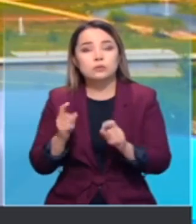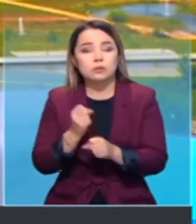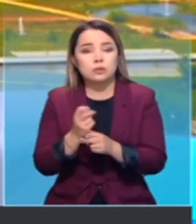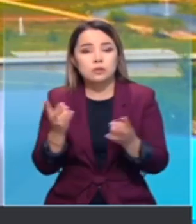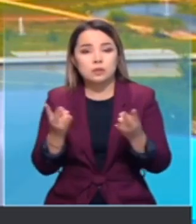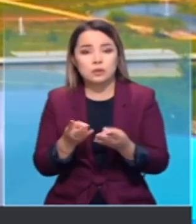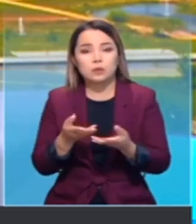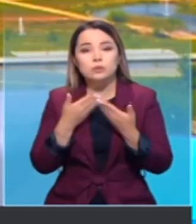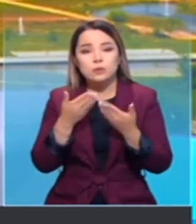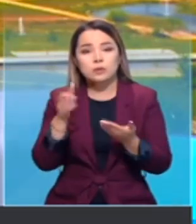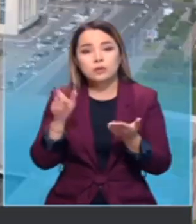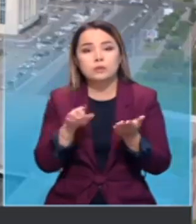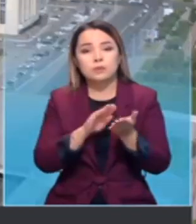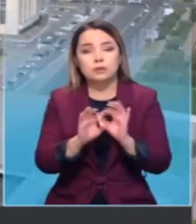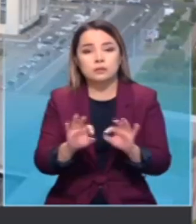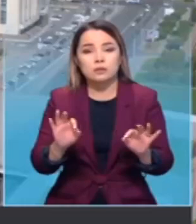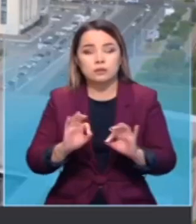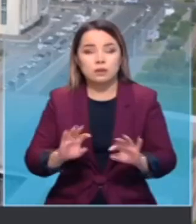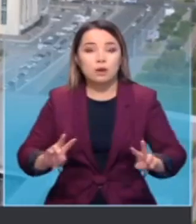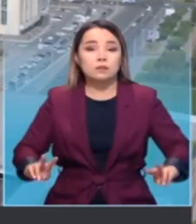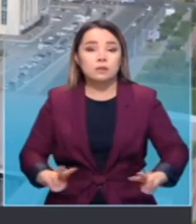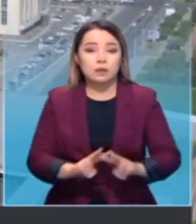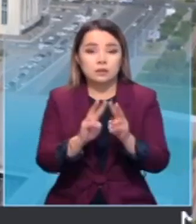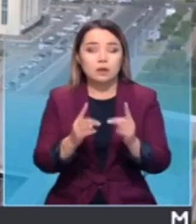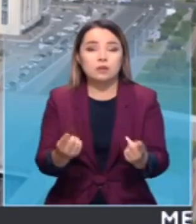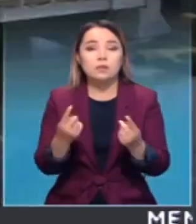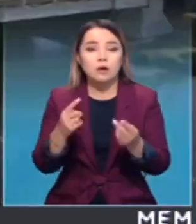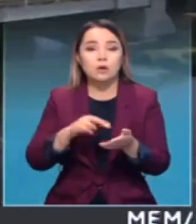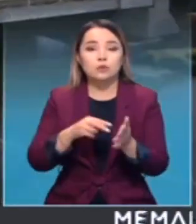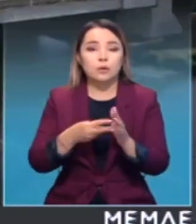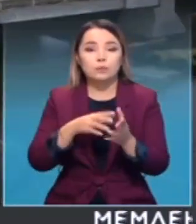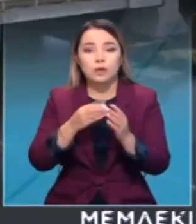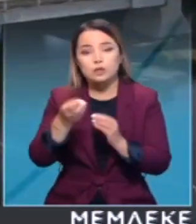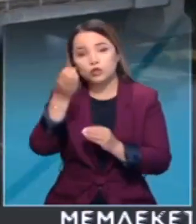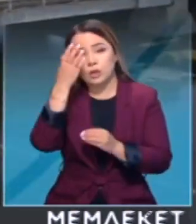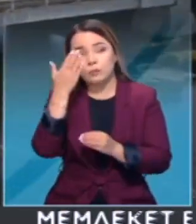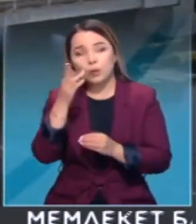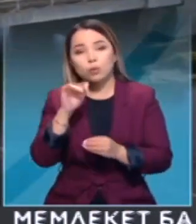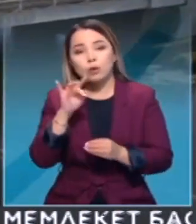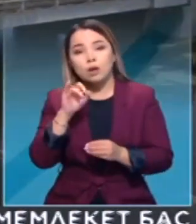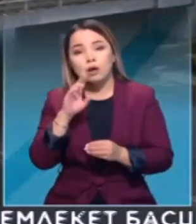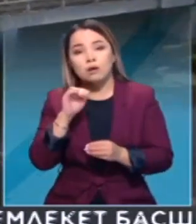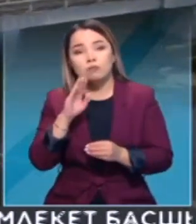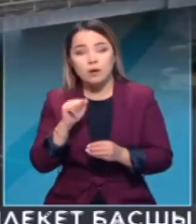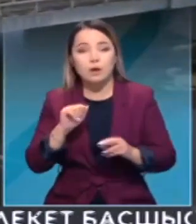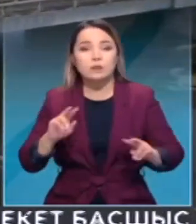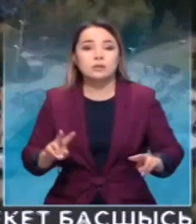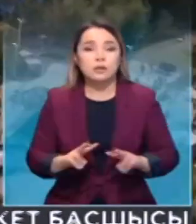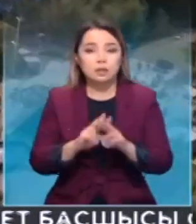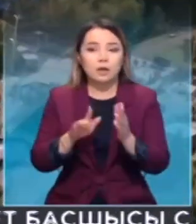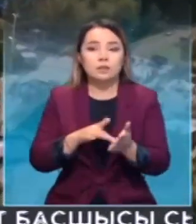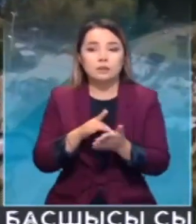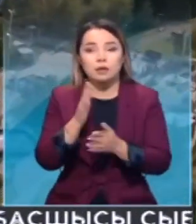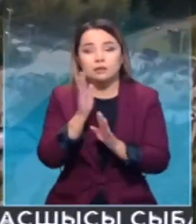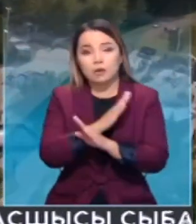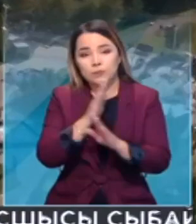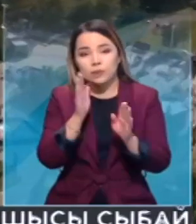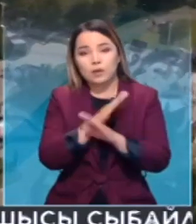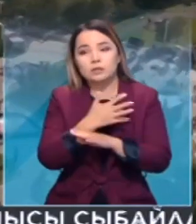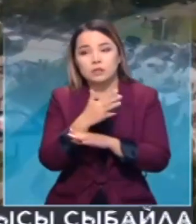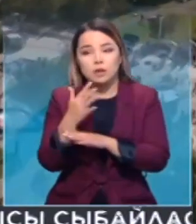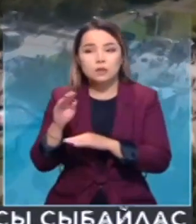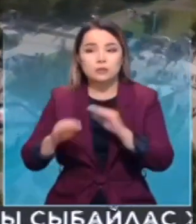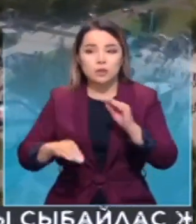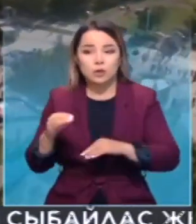материалында. Астананың алғашқы бас жоспарын жасаған жапондық архитектор Куракава елорда табиғатпен үйлесім тапқан, саябақтары көп